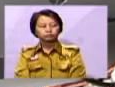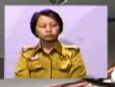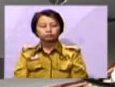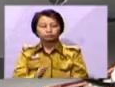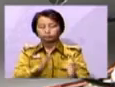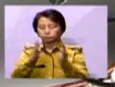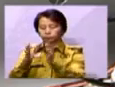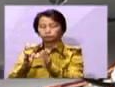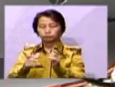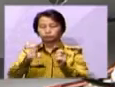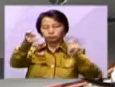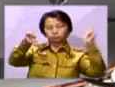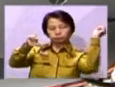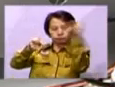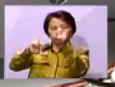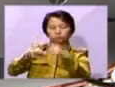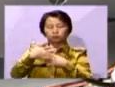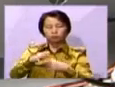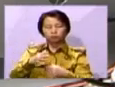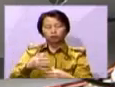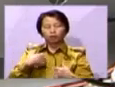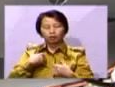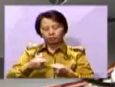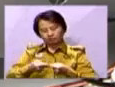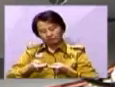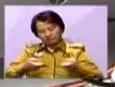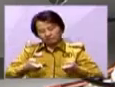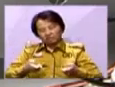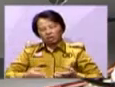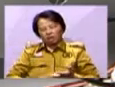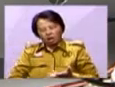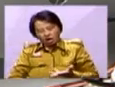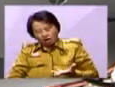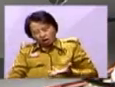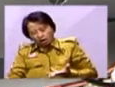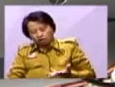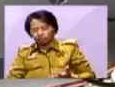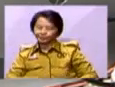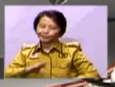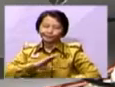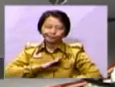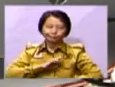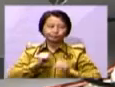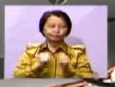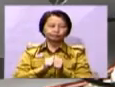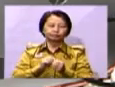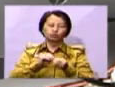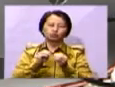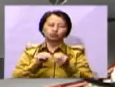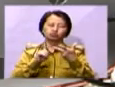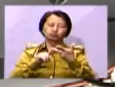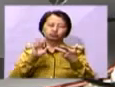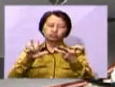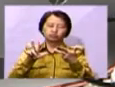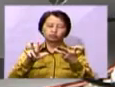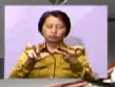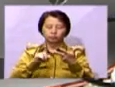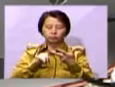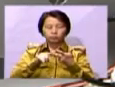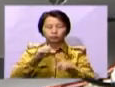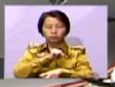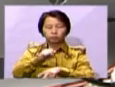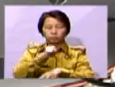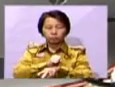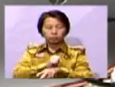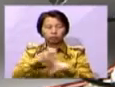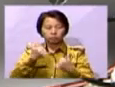Beralih ke acara badminton. Selepas mengalami kekejangan otot perut dan terpaksa berpuas hati dengan pingat gangsa edisi 2015 di